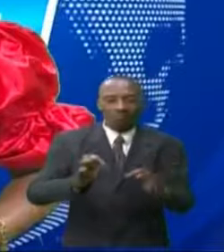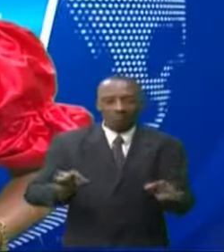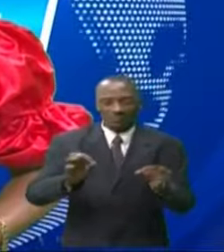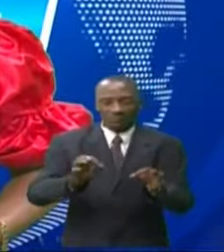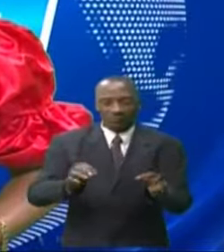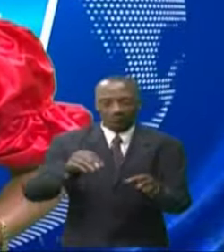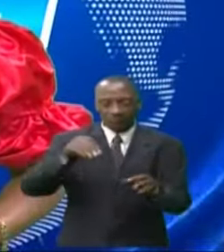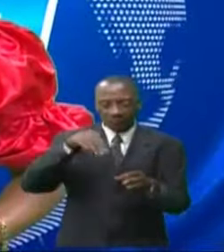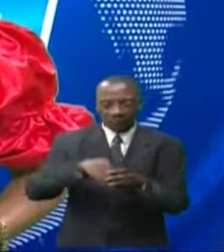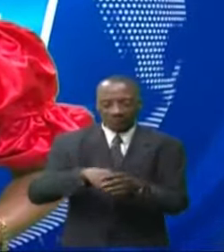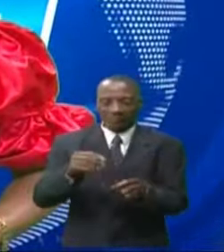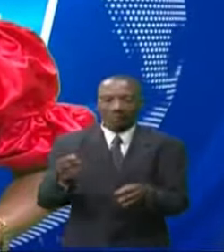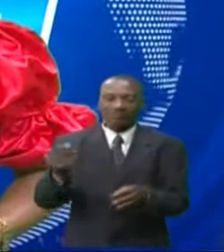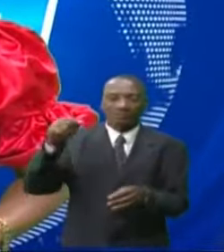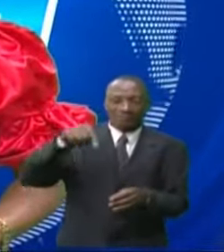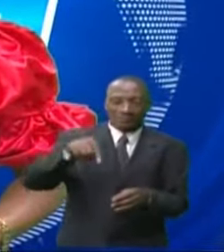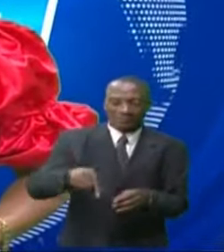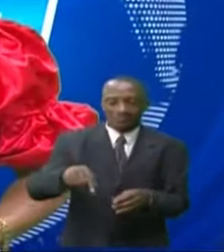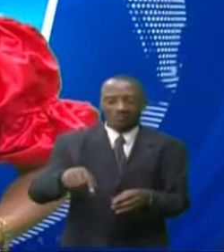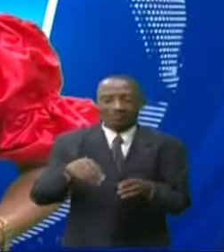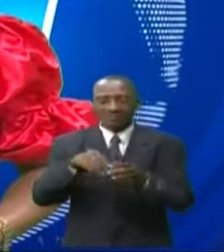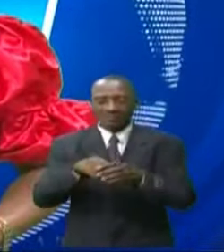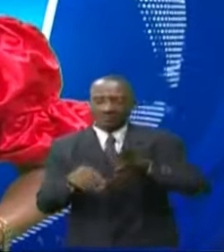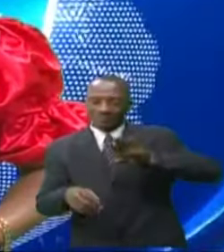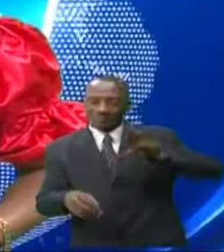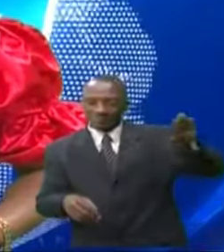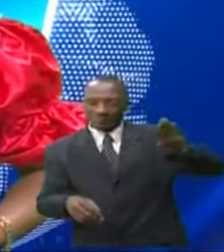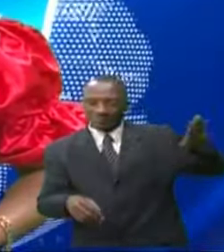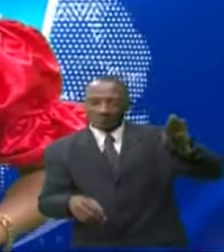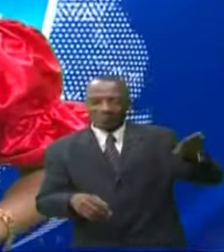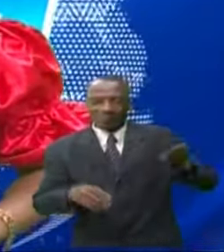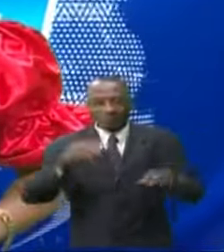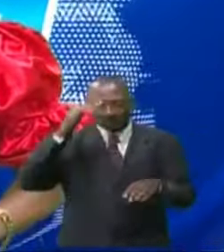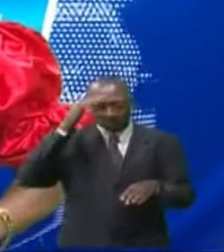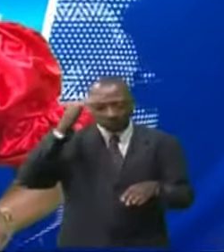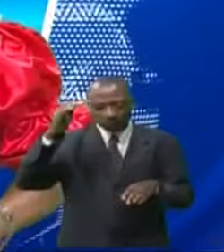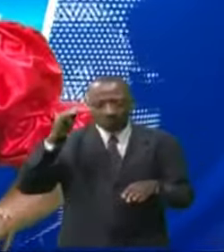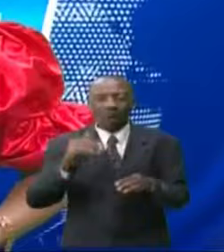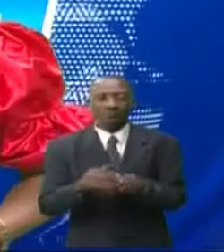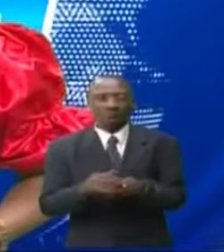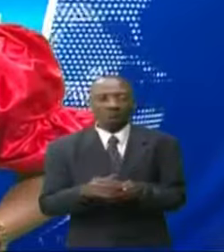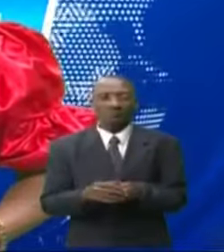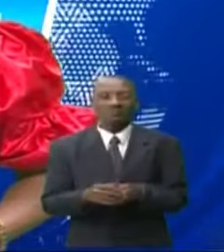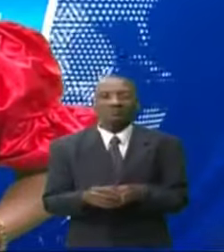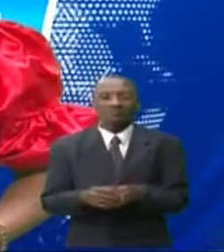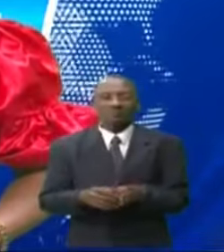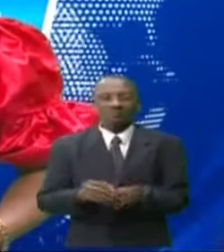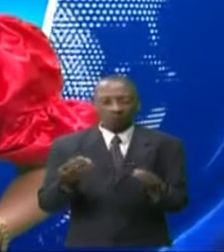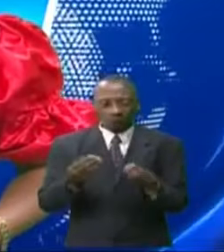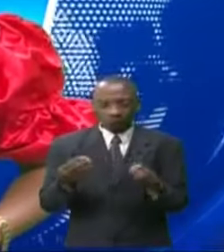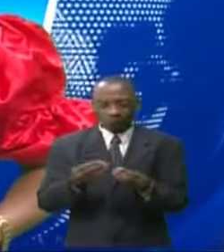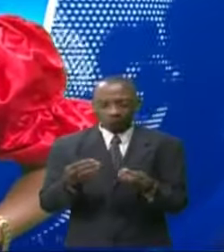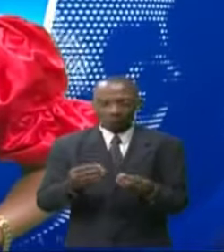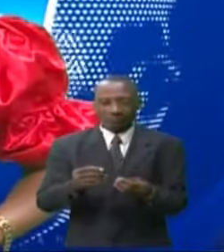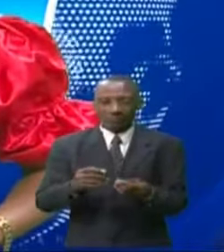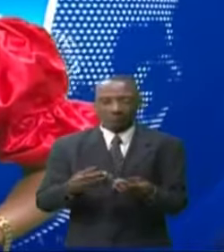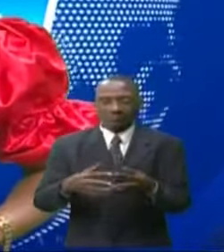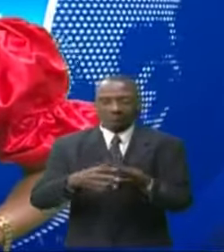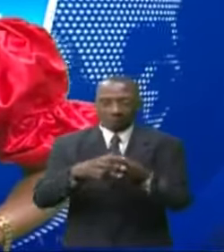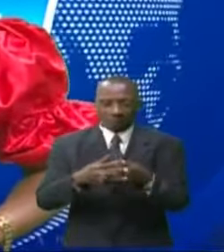de 20h suite aux travaux de remplacement de la vanne